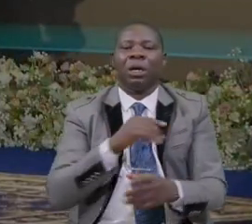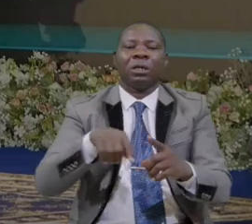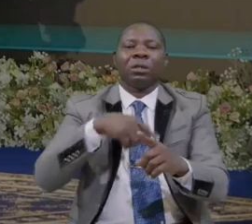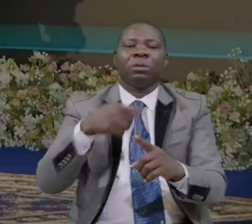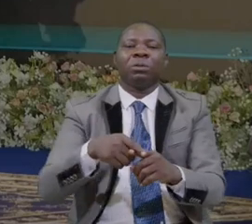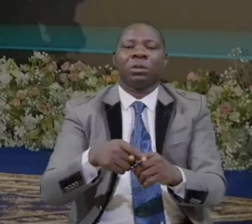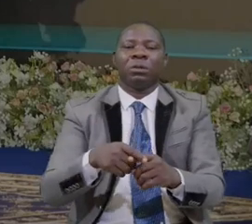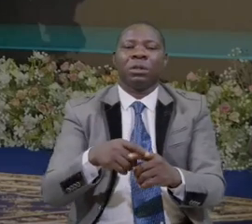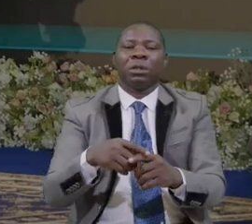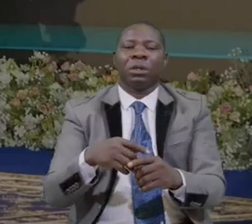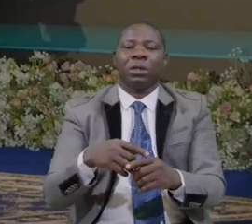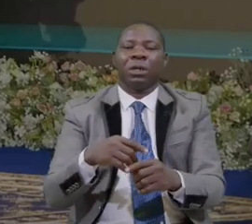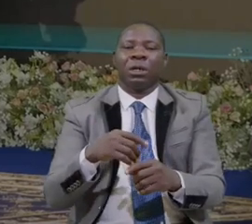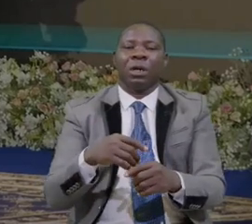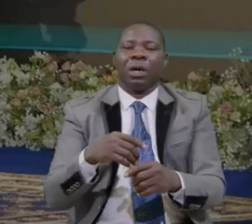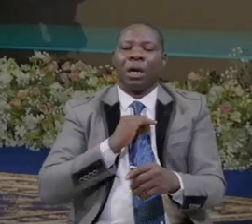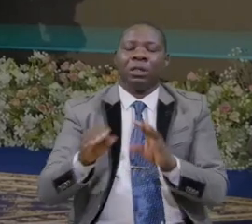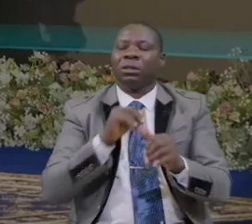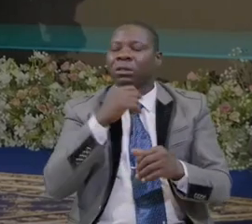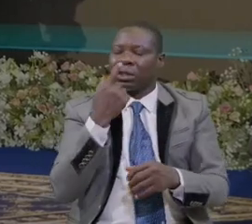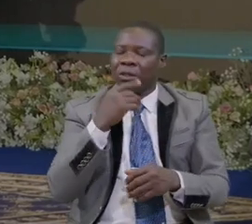Ce n'est pas d'ici. Quand